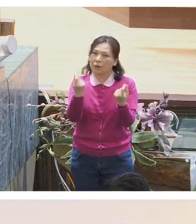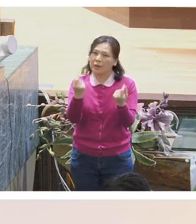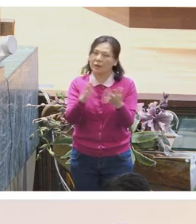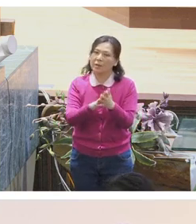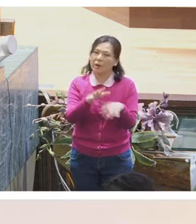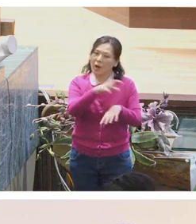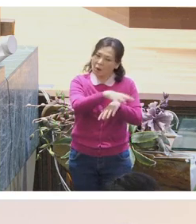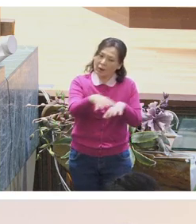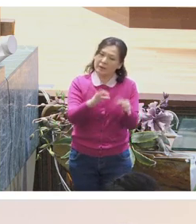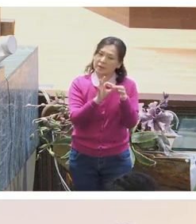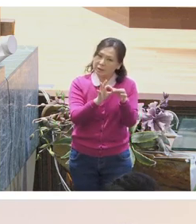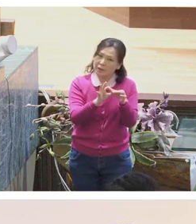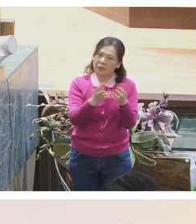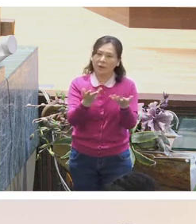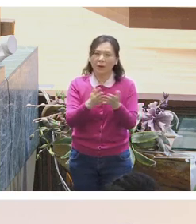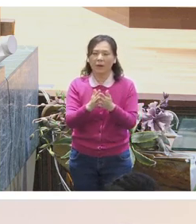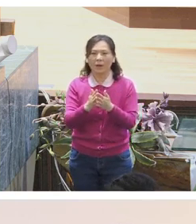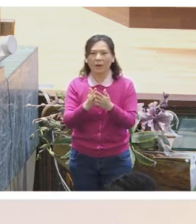相关的，或者是